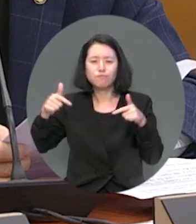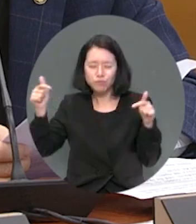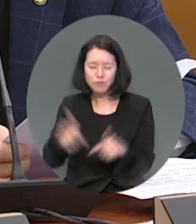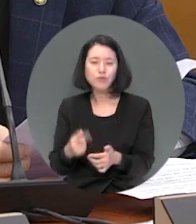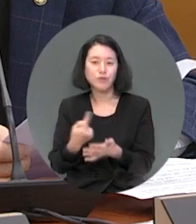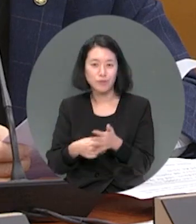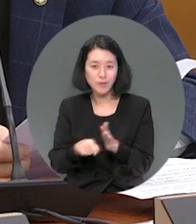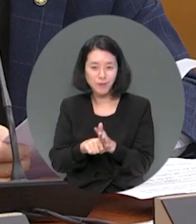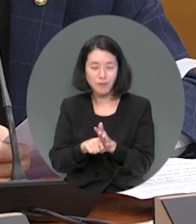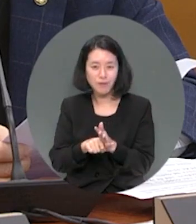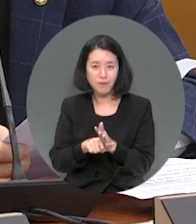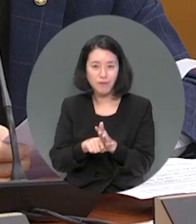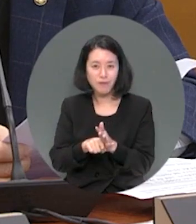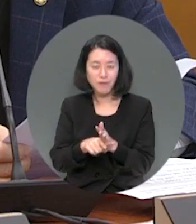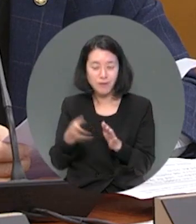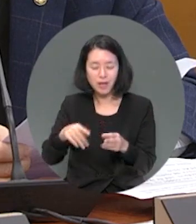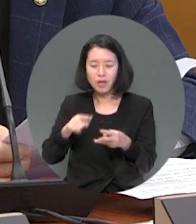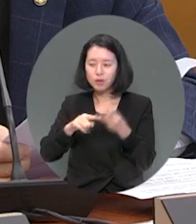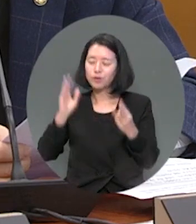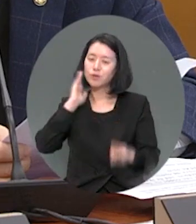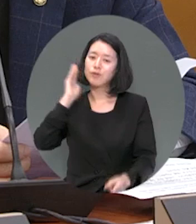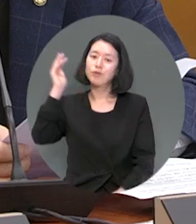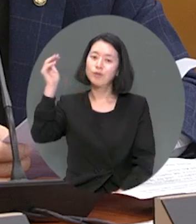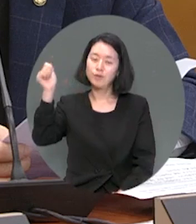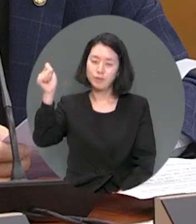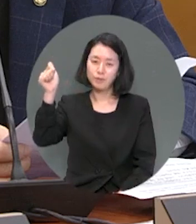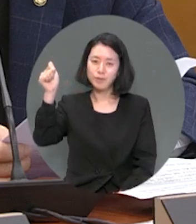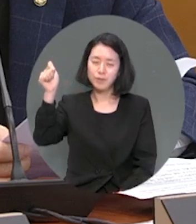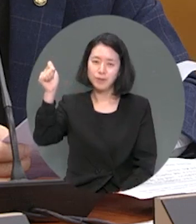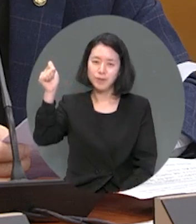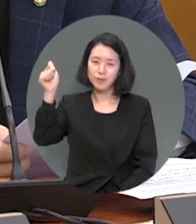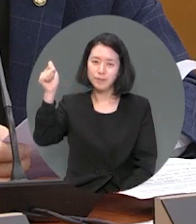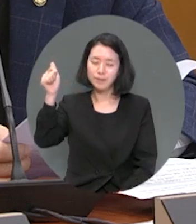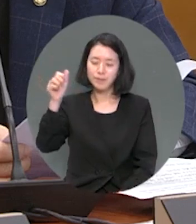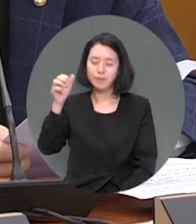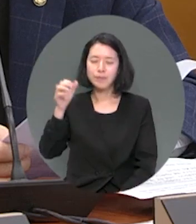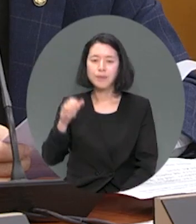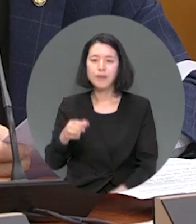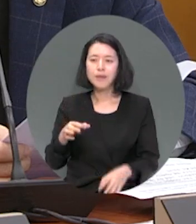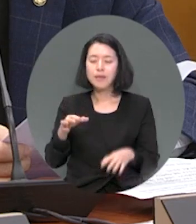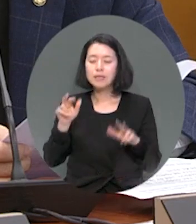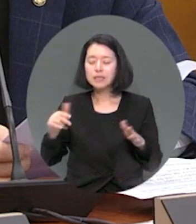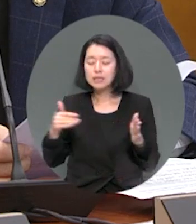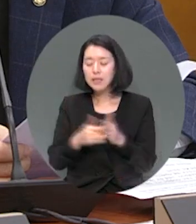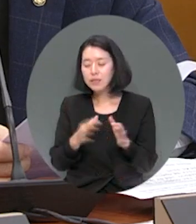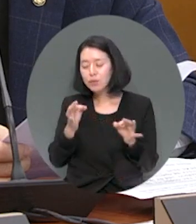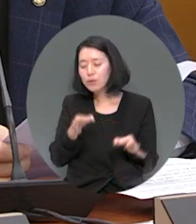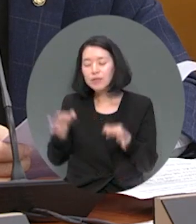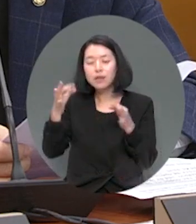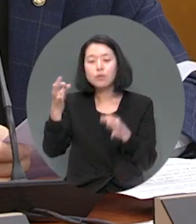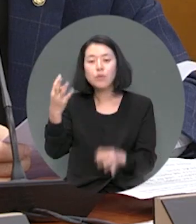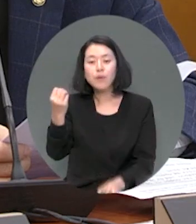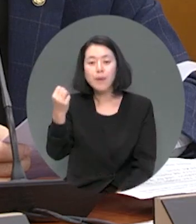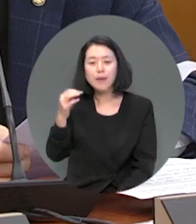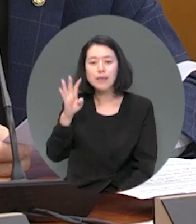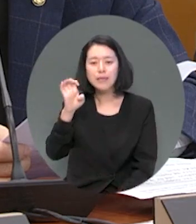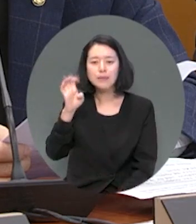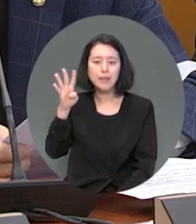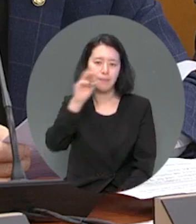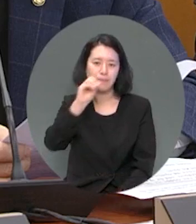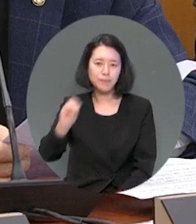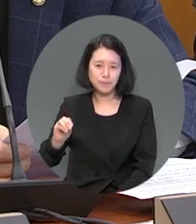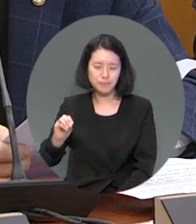정작 얼마 윤석열 정부 기간 동안에 얼마 인상했습니까? 지금까지